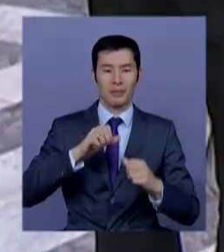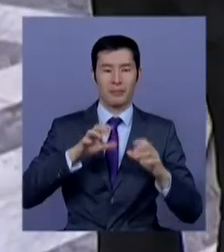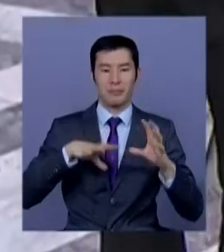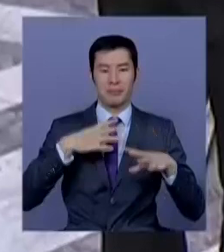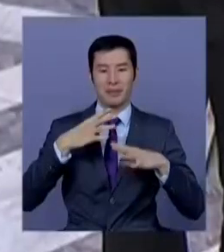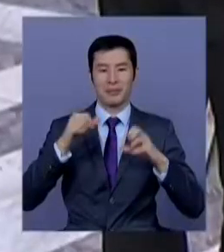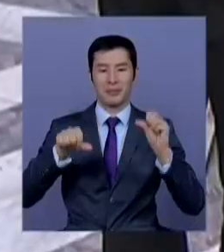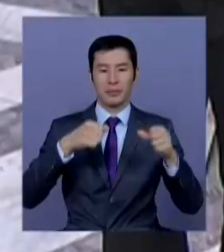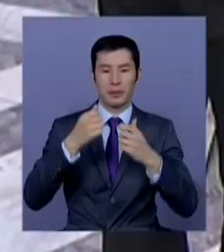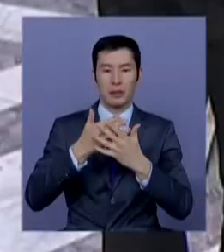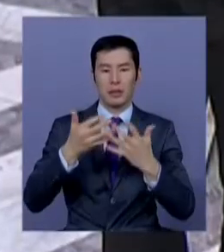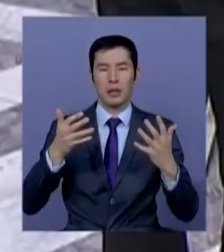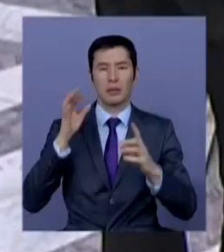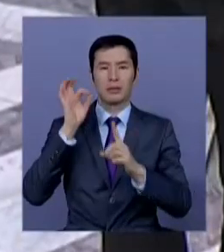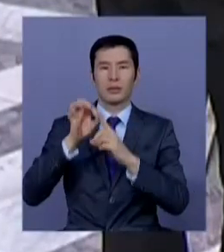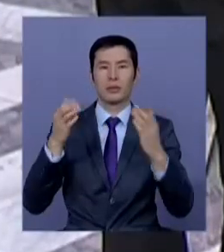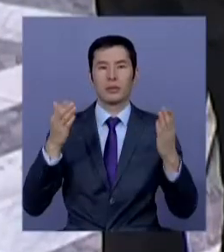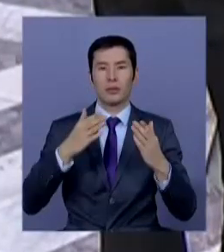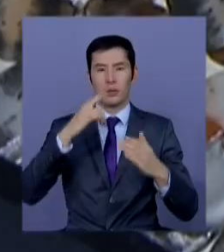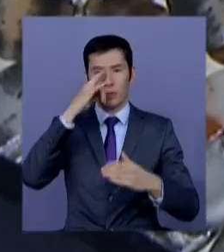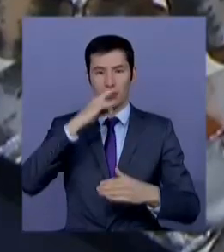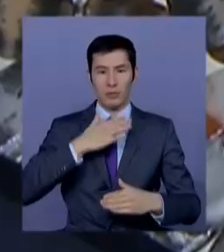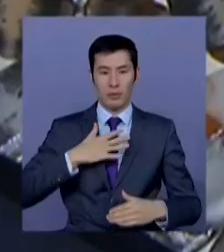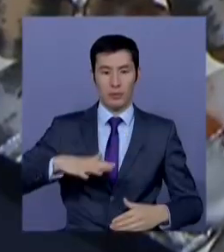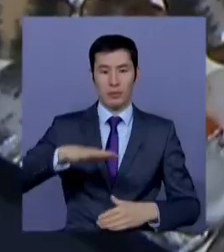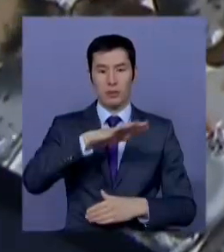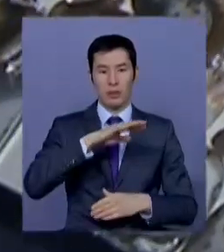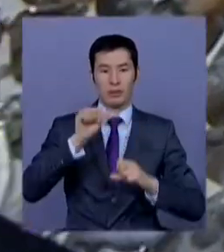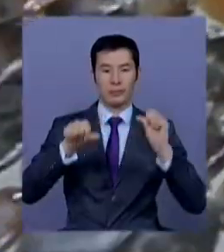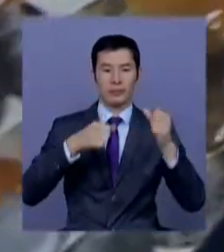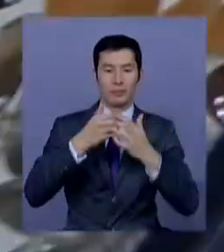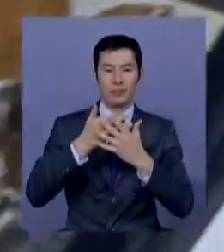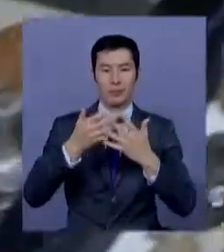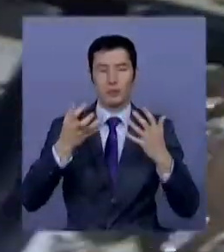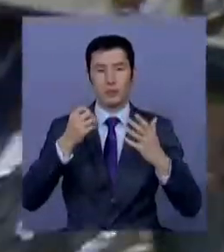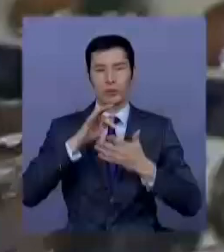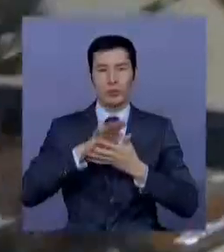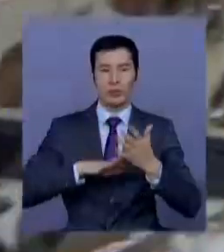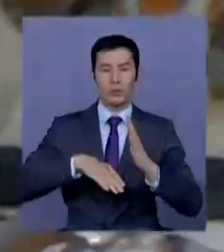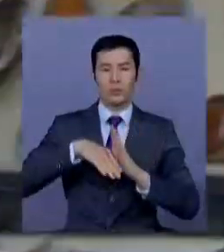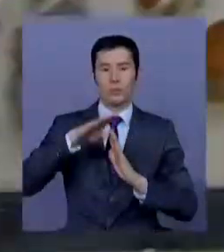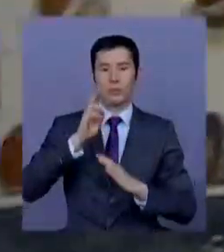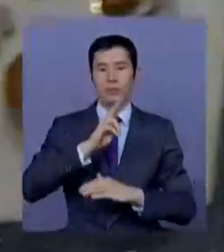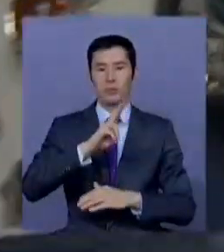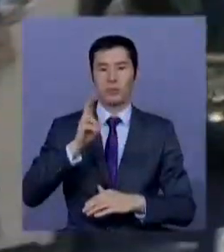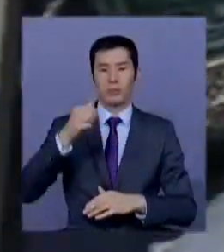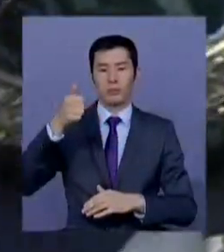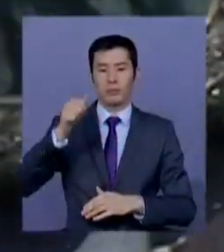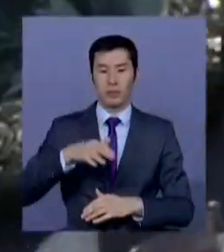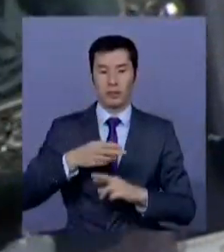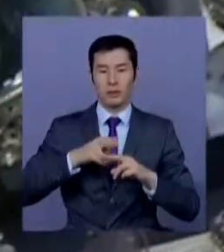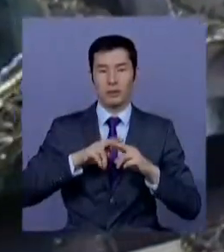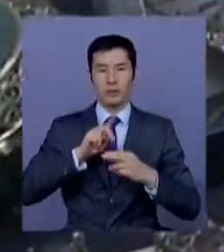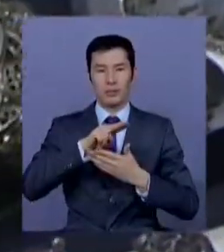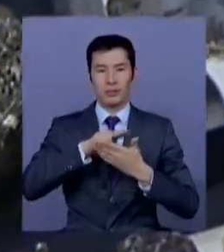түрінде ұйымдастырылған шараның мақсаты елімізде қолөнер саласын дамыту. Шараның нәтижесіне қарай жеңімпазға көптеген жеңілдіктер беретін диплом